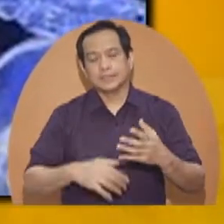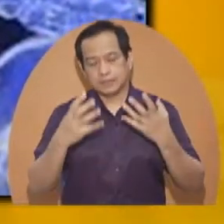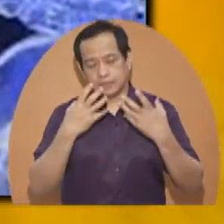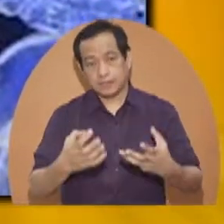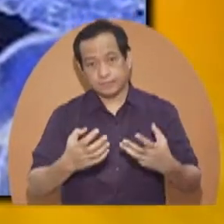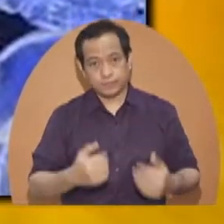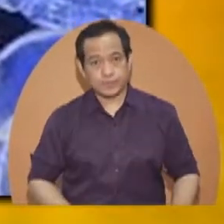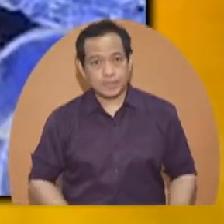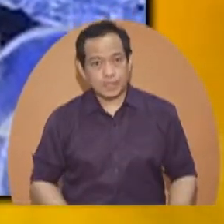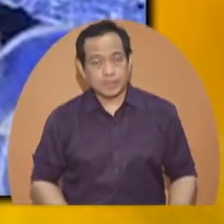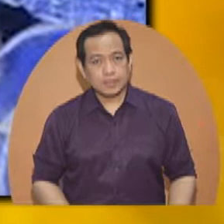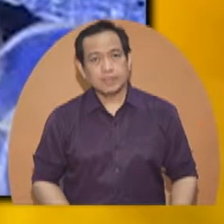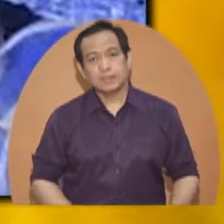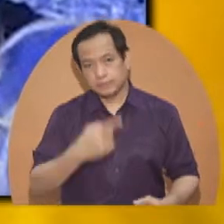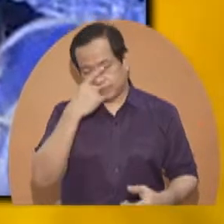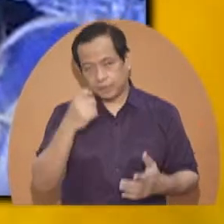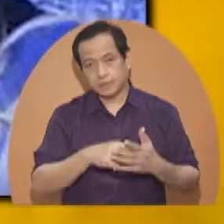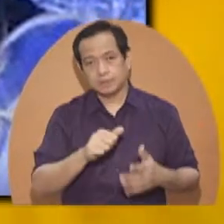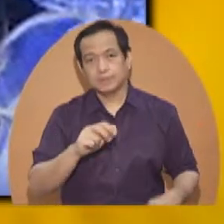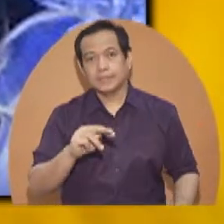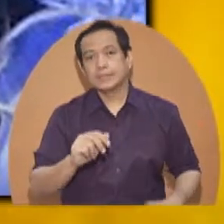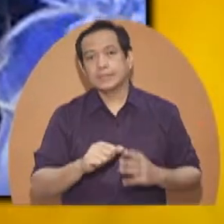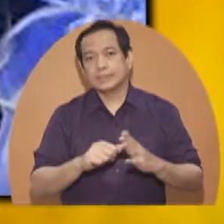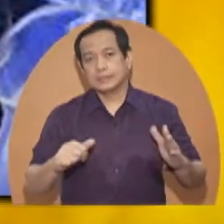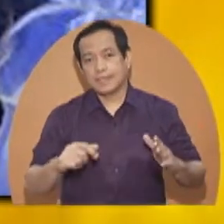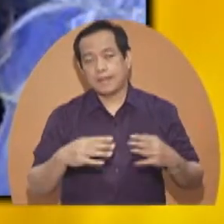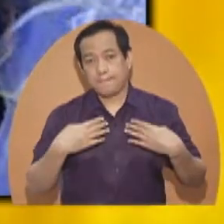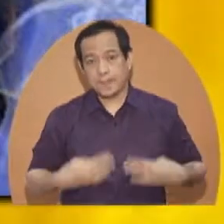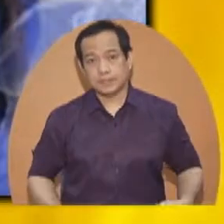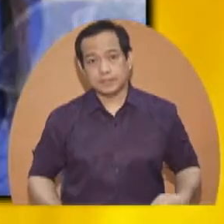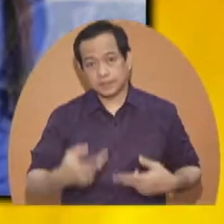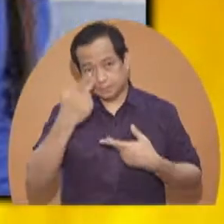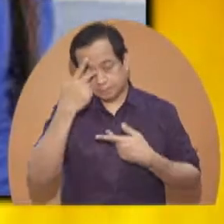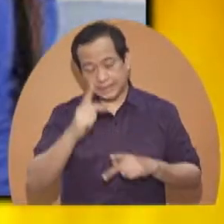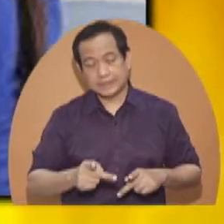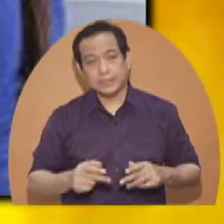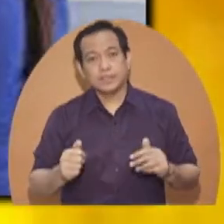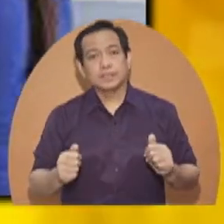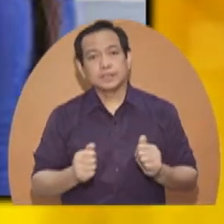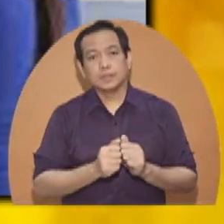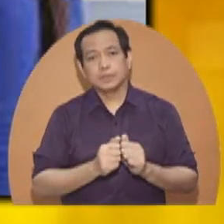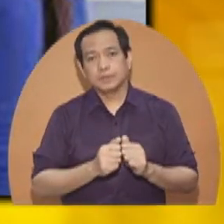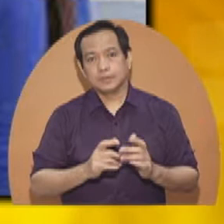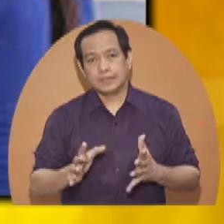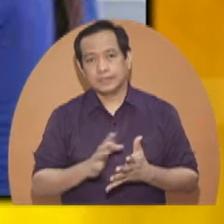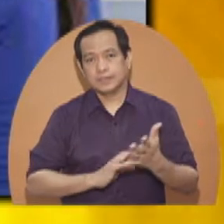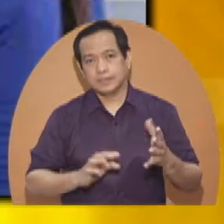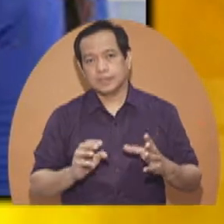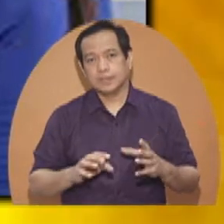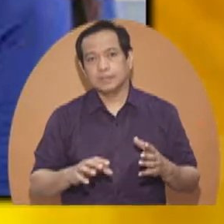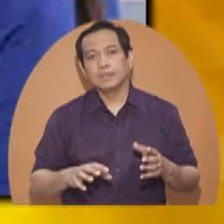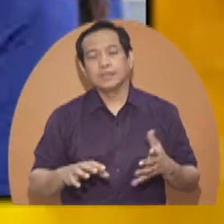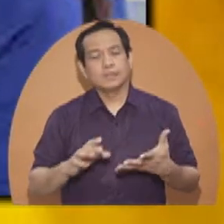pamamaga na tugo naman ng mga antibodies. Ang mga pasyente na hindi